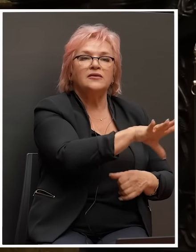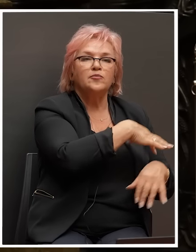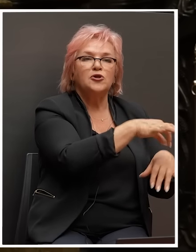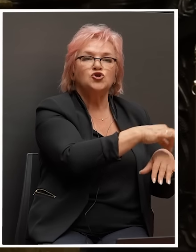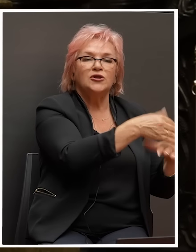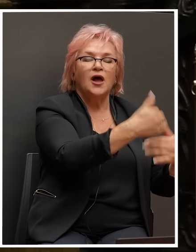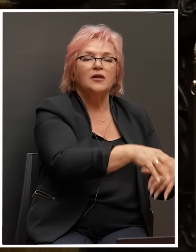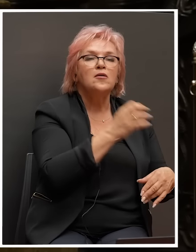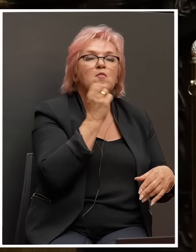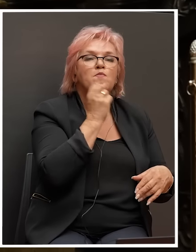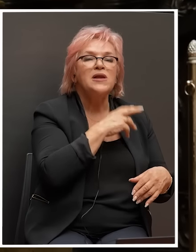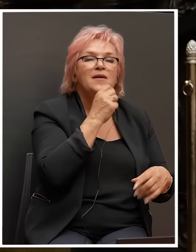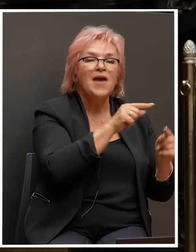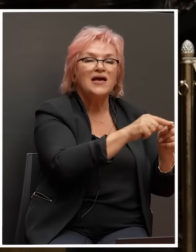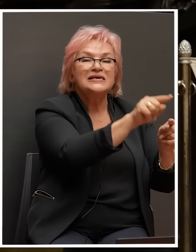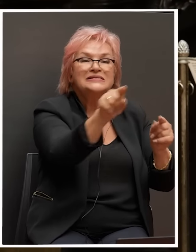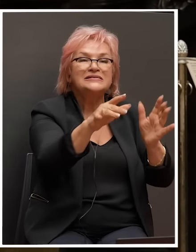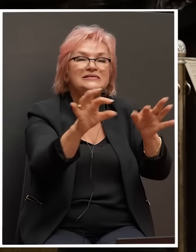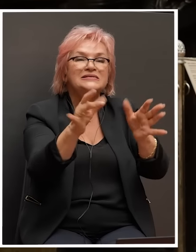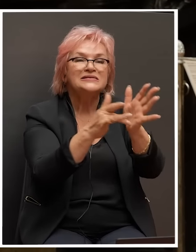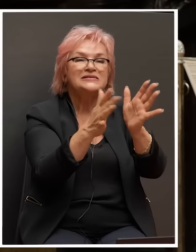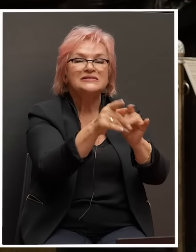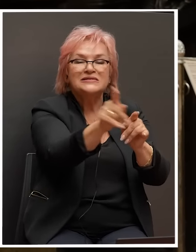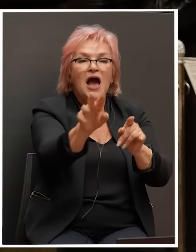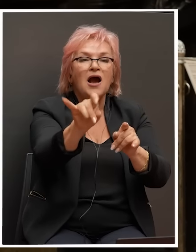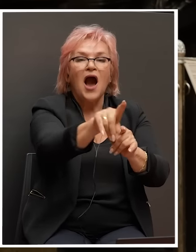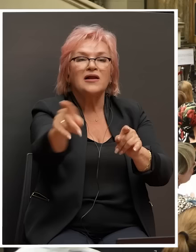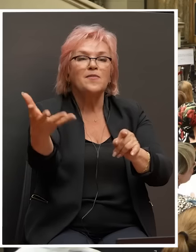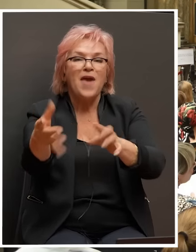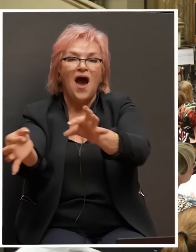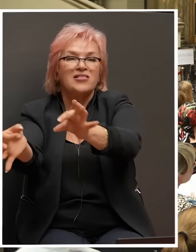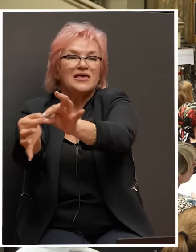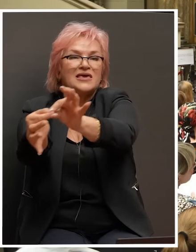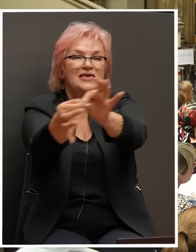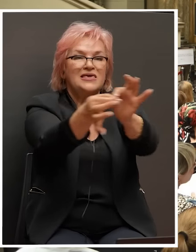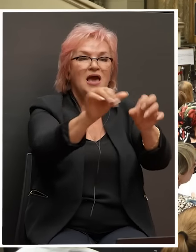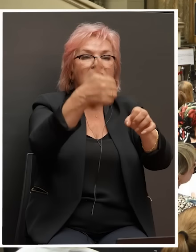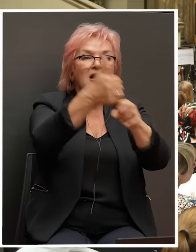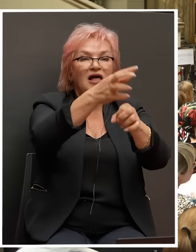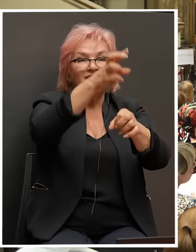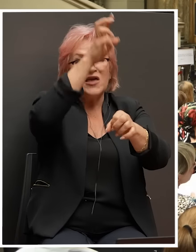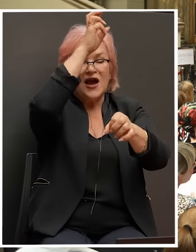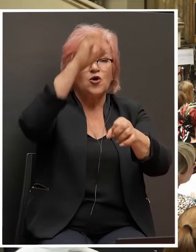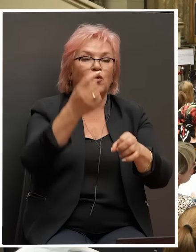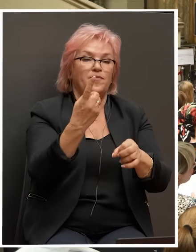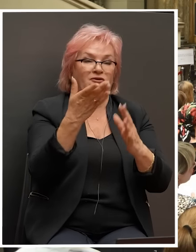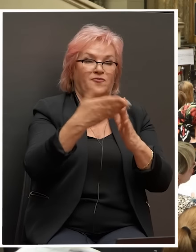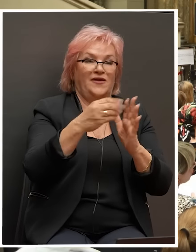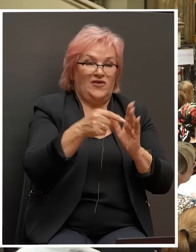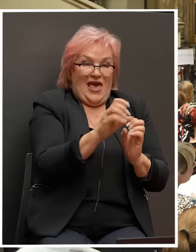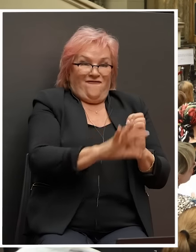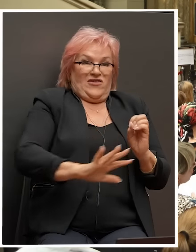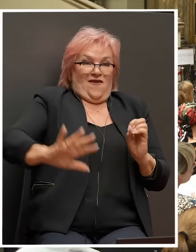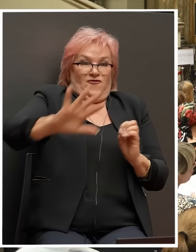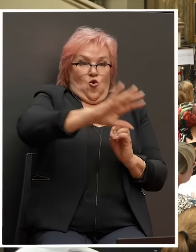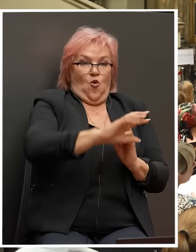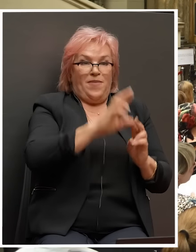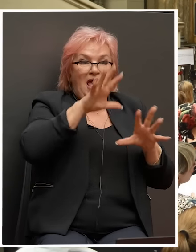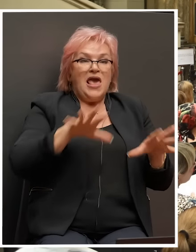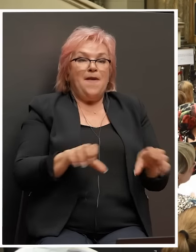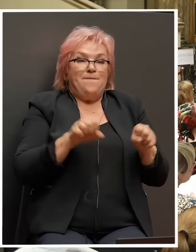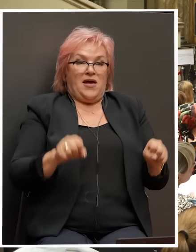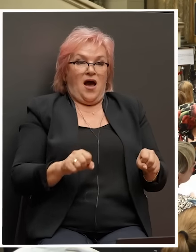женат на племяннице наихристианнейшего из королей Карла V, главного короля первой половины XVI века в Европе, императора